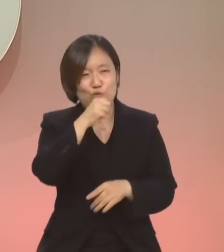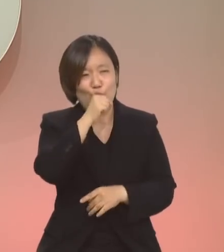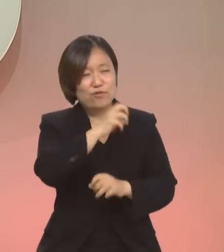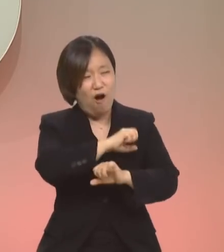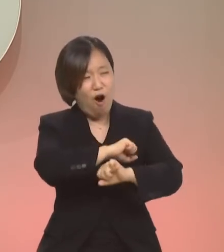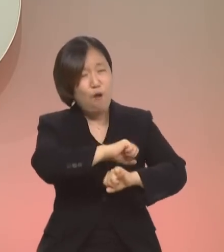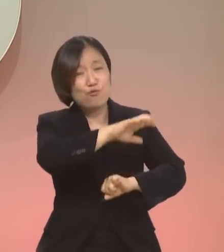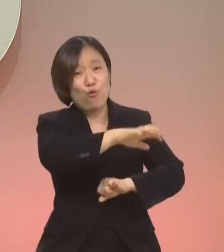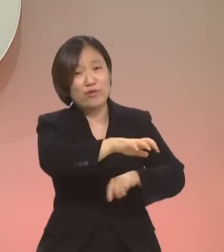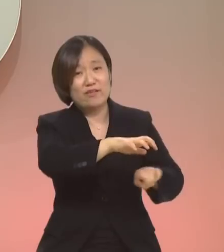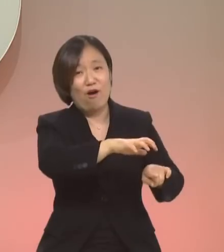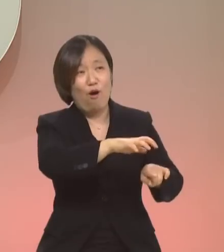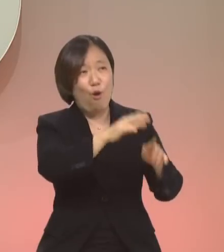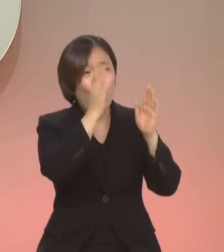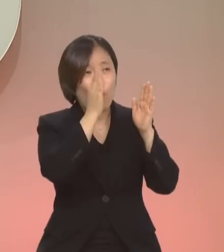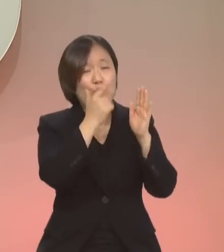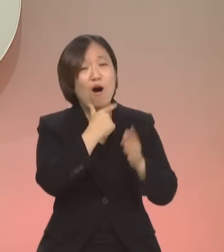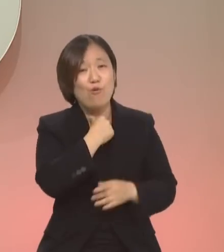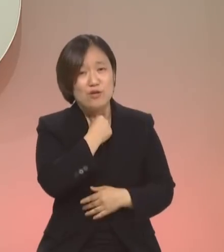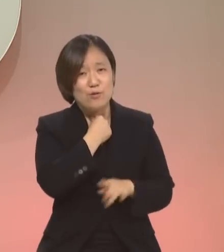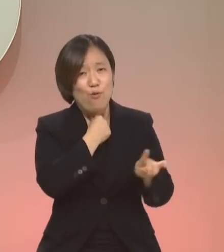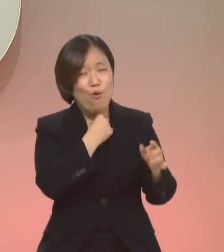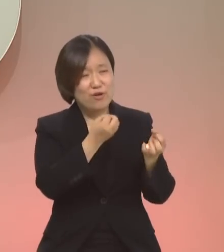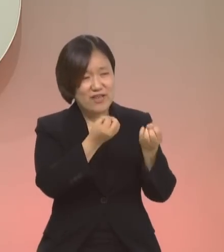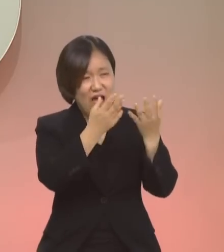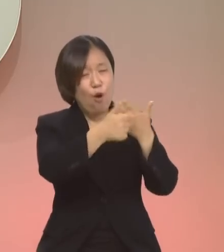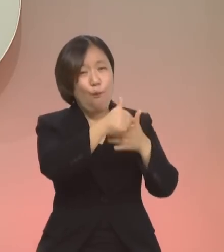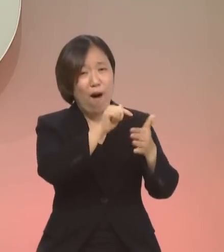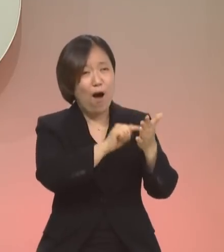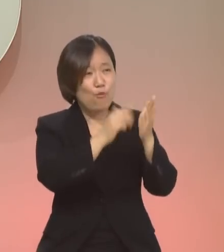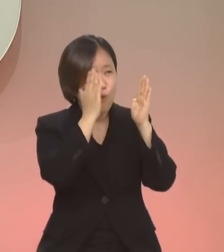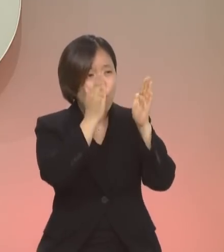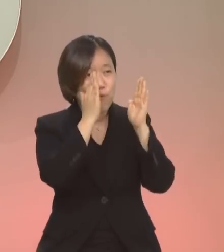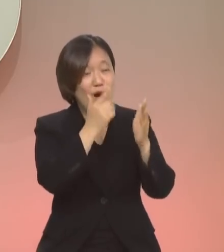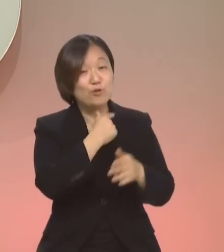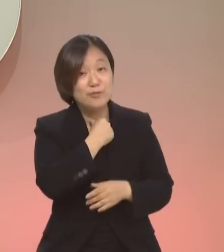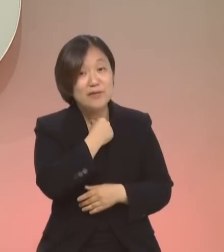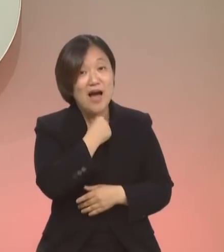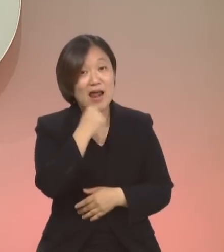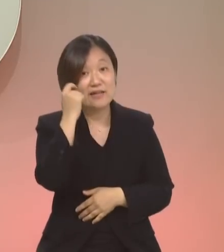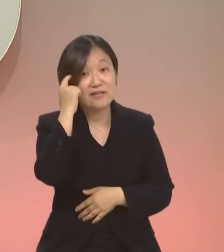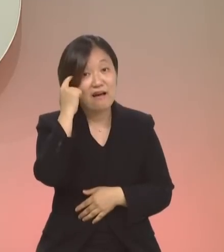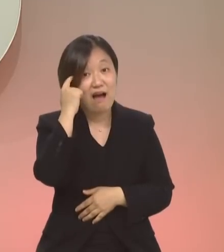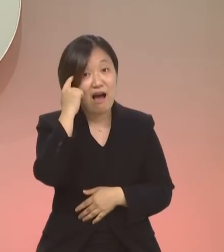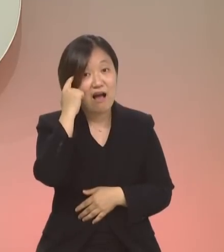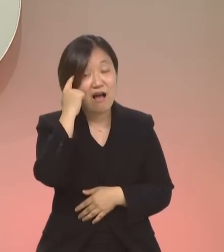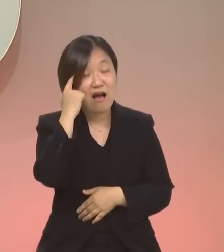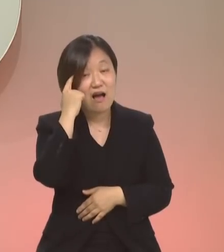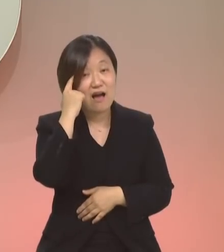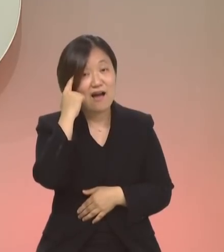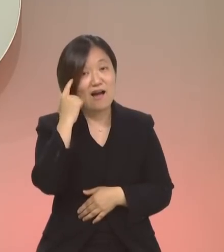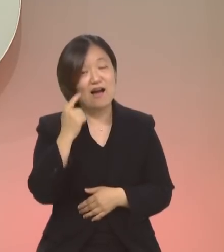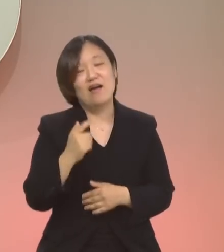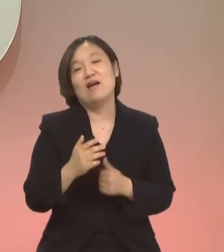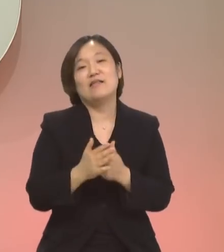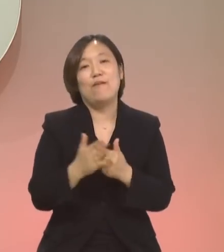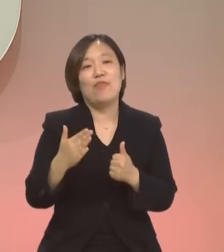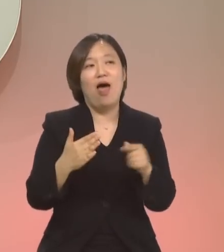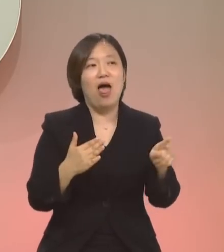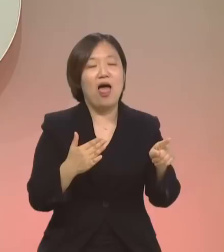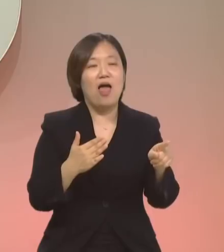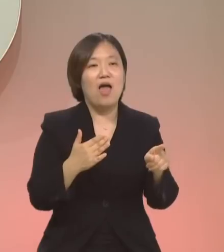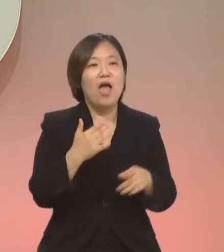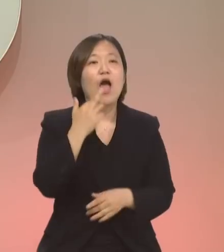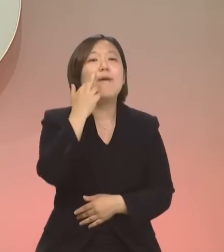또 새로운 마음으로 공부하자라는 그런 마음에서 이제 외국에